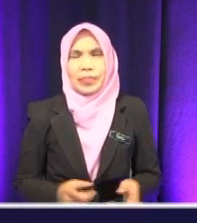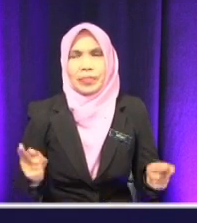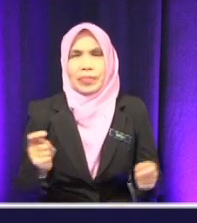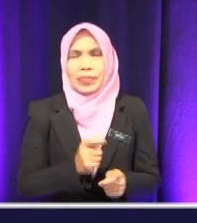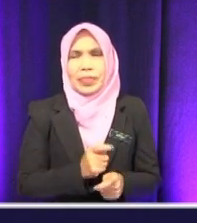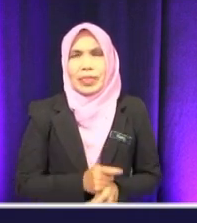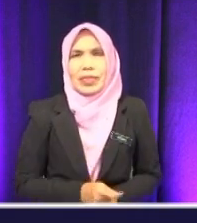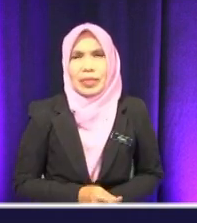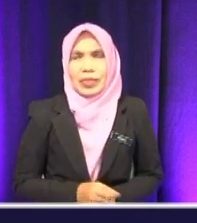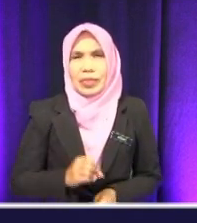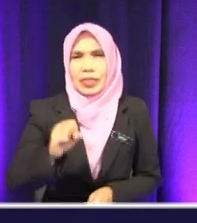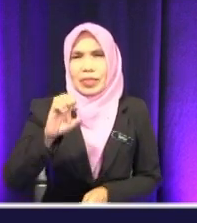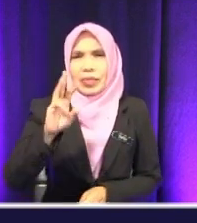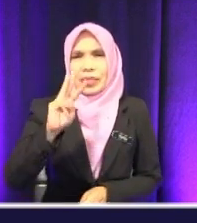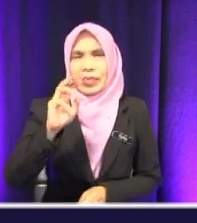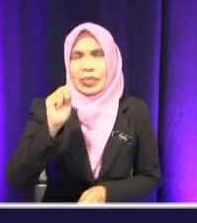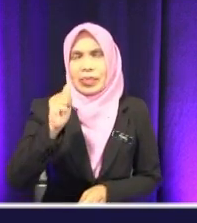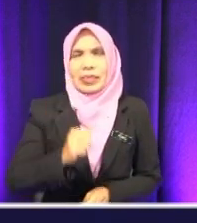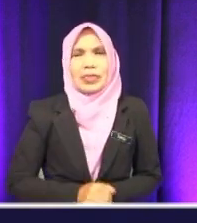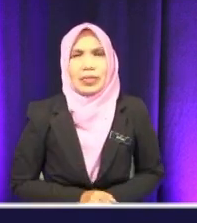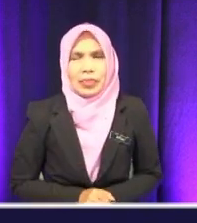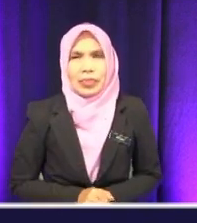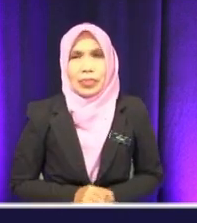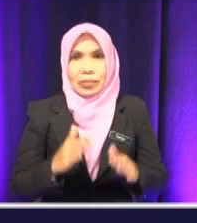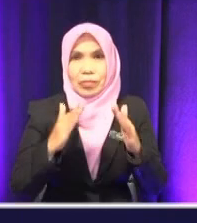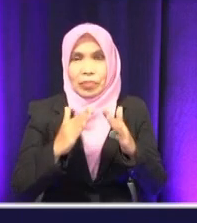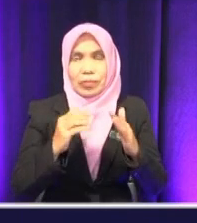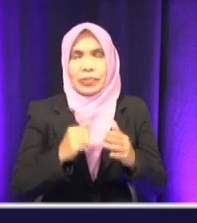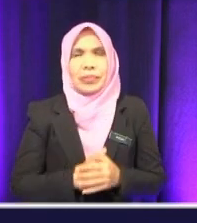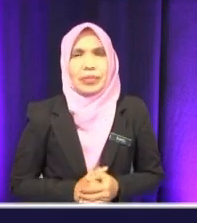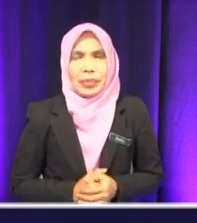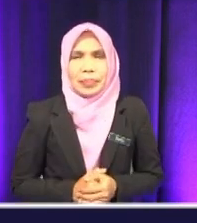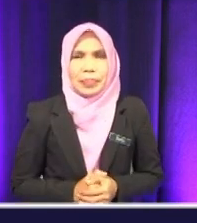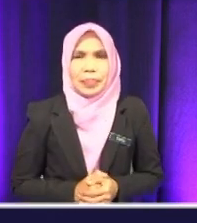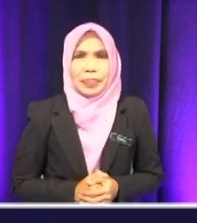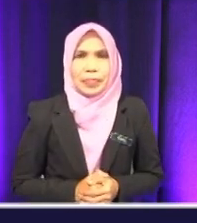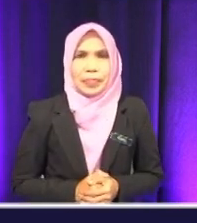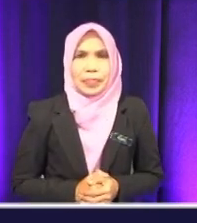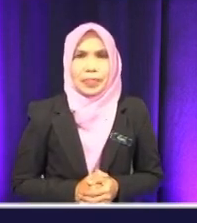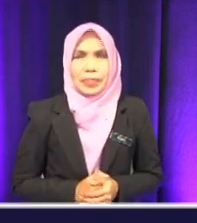practus hubungi Instagram itu